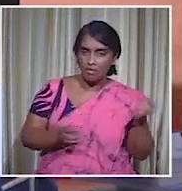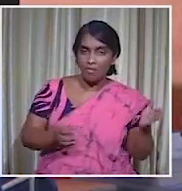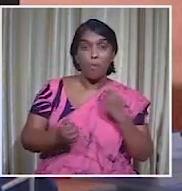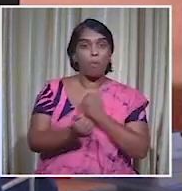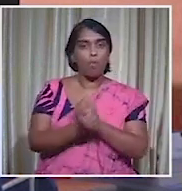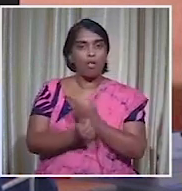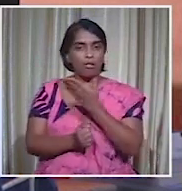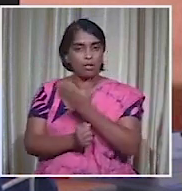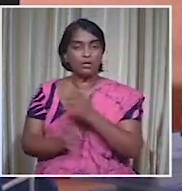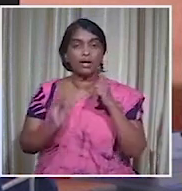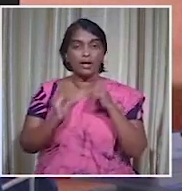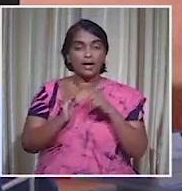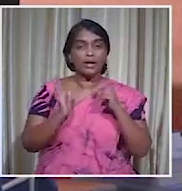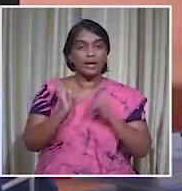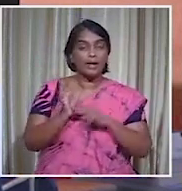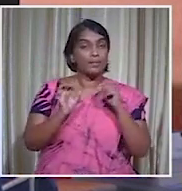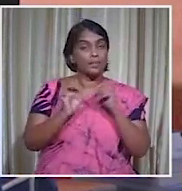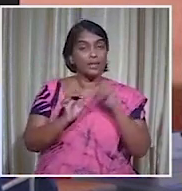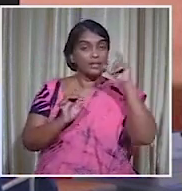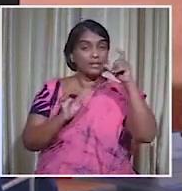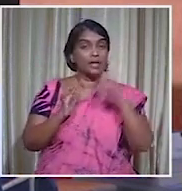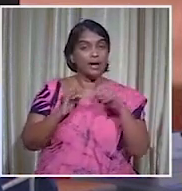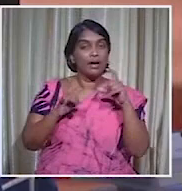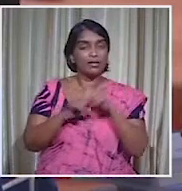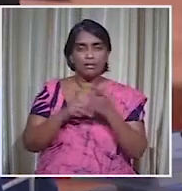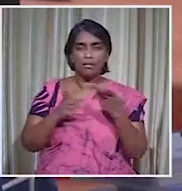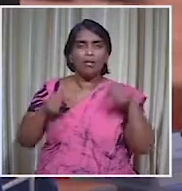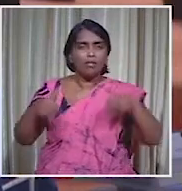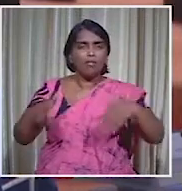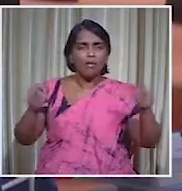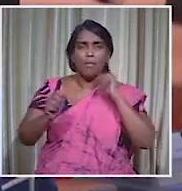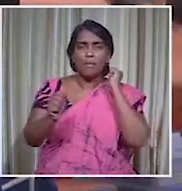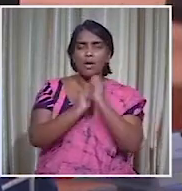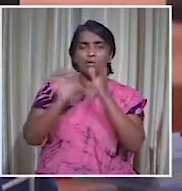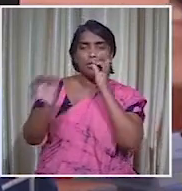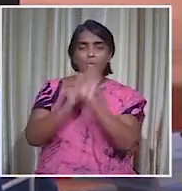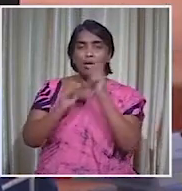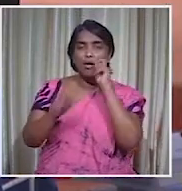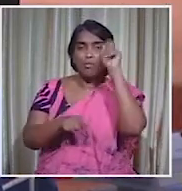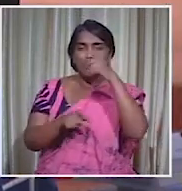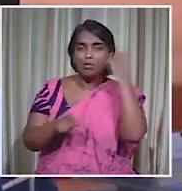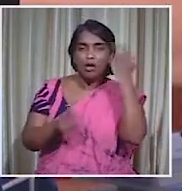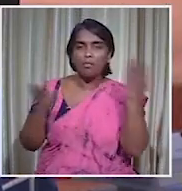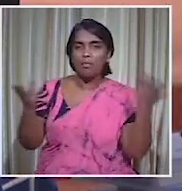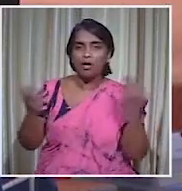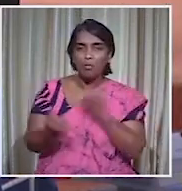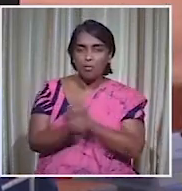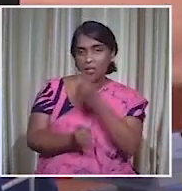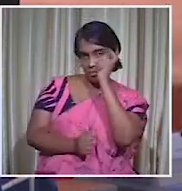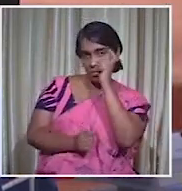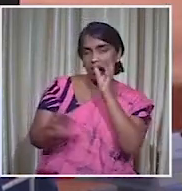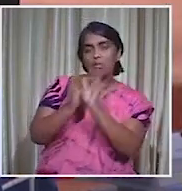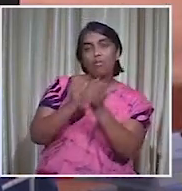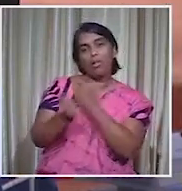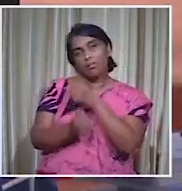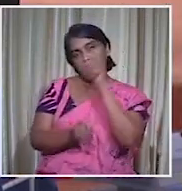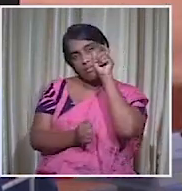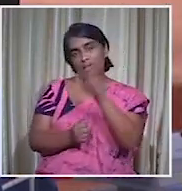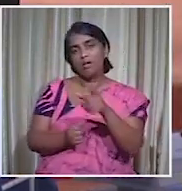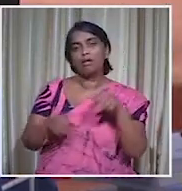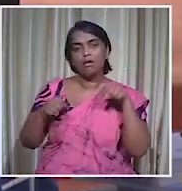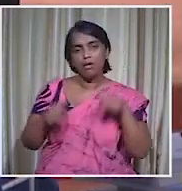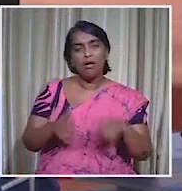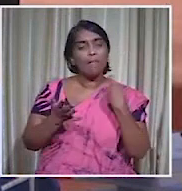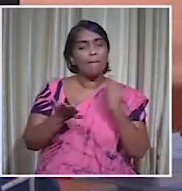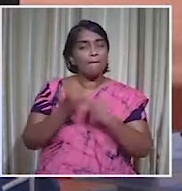පොලිසිය තියෙනවා. NIB CID ඔක්කොම තියෙනවා. ඇයි තාම බස් එකට ගිනි දෙපු මිනිස්සු හොයාගන්න බැරි? පොලිසියෙන් බලන් හිටියන ගිනි තියෙනකොට. ඉතින් අද